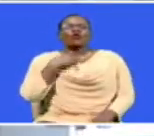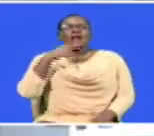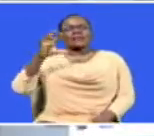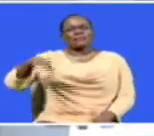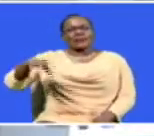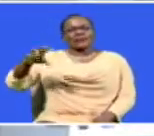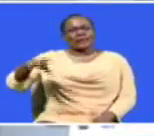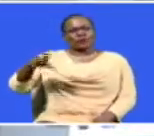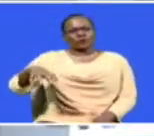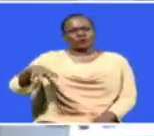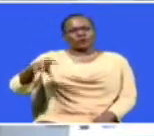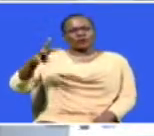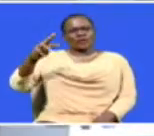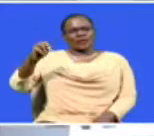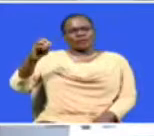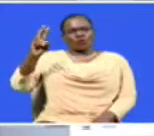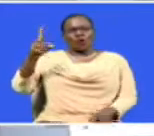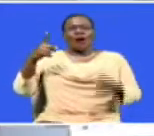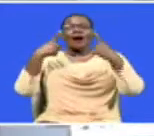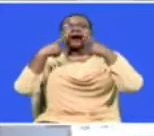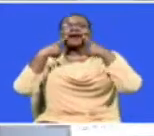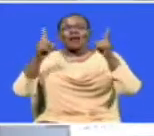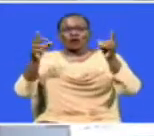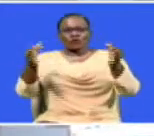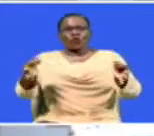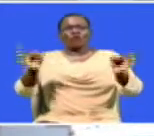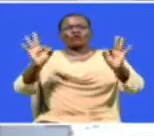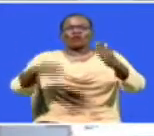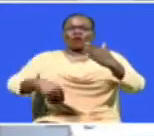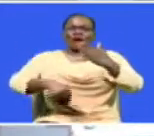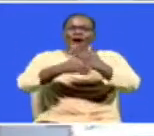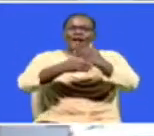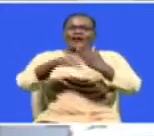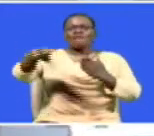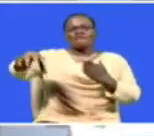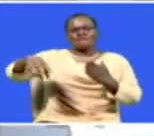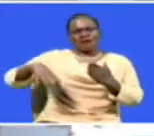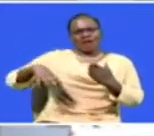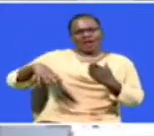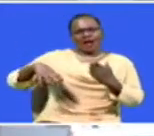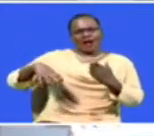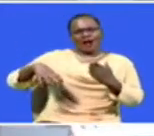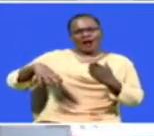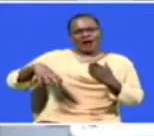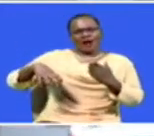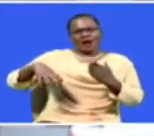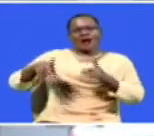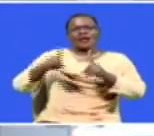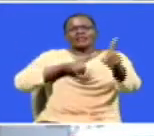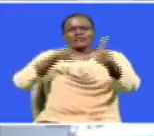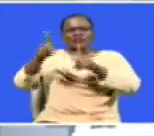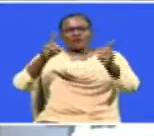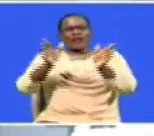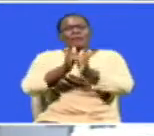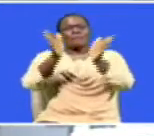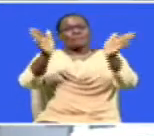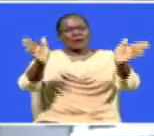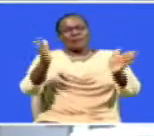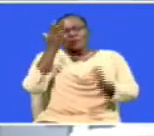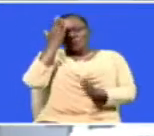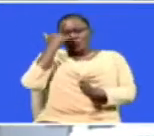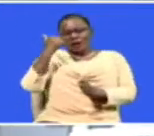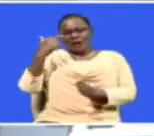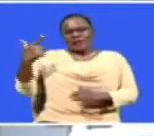hapa nchini MOA umetangaza rasmi kupanda kwa nauli ya abiria ambao wanaotumia magari ya usafiri wa umma